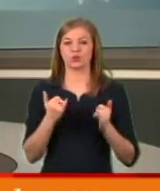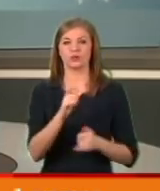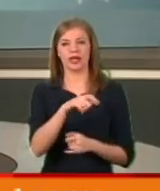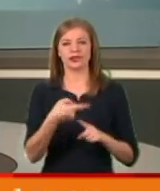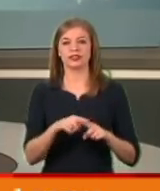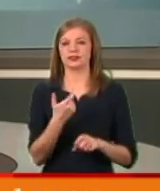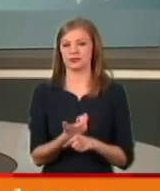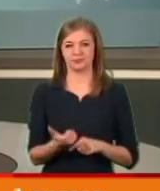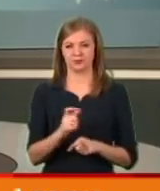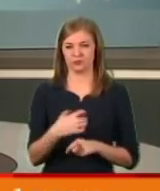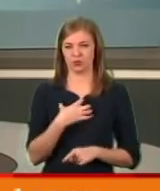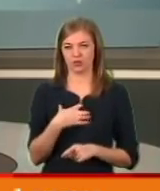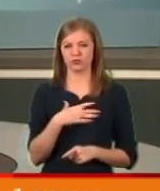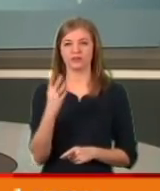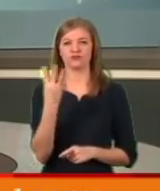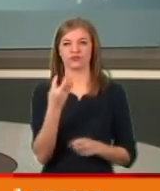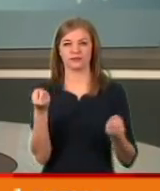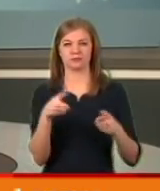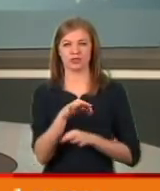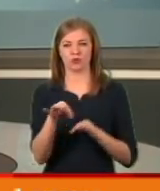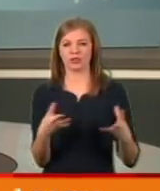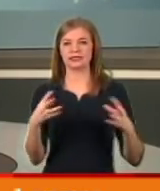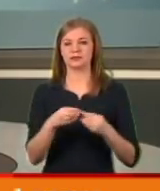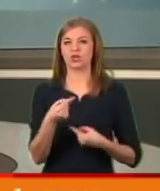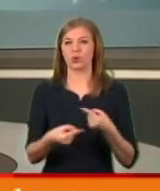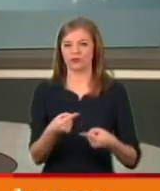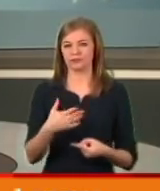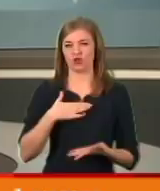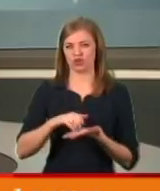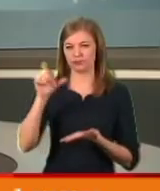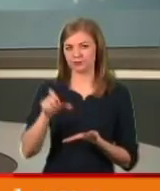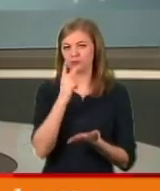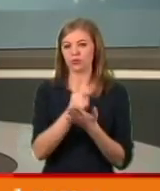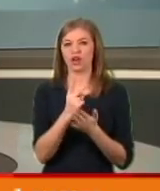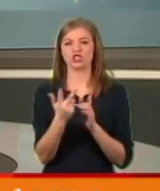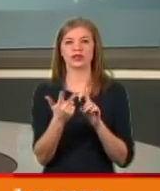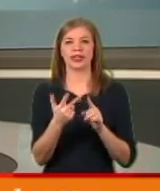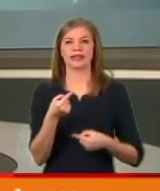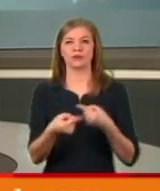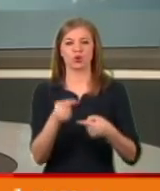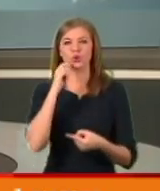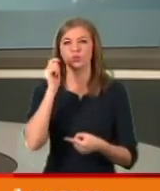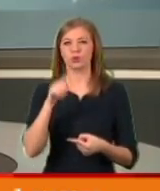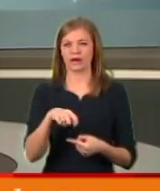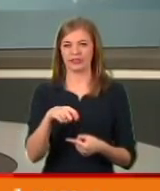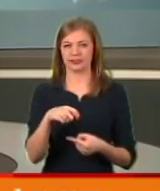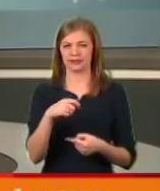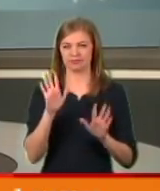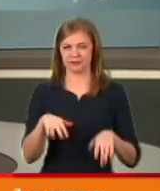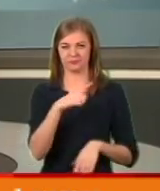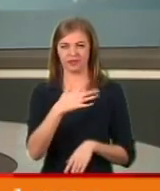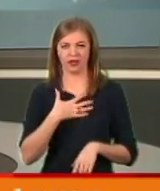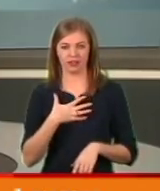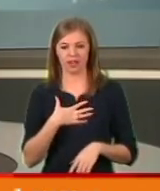це понад усе. В четвертій серії спецпроекту «Спільно коренев» Ірина Стороженко покаже третє покоління українських діаспорян в